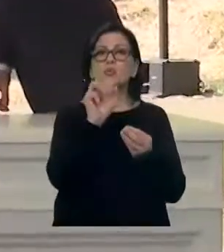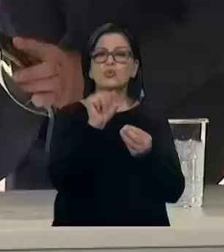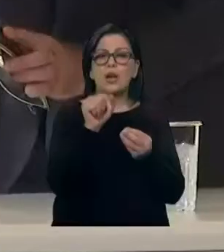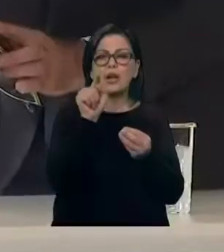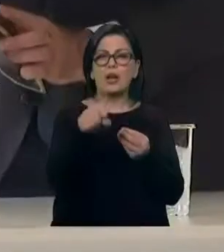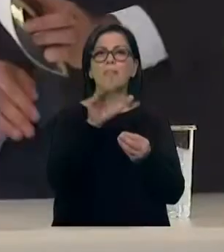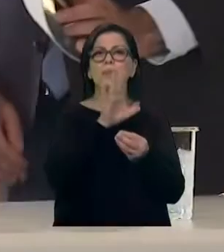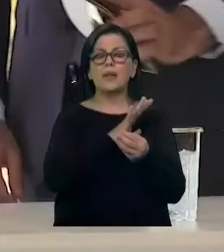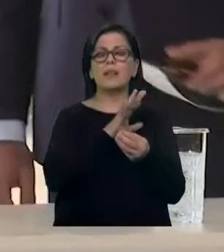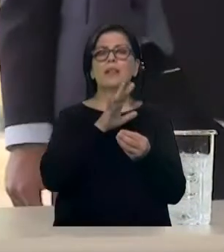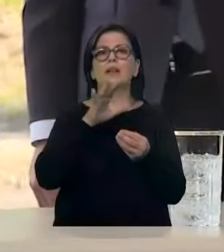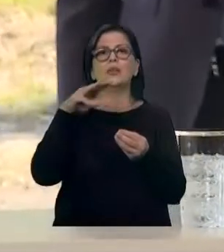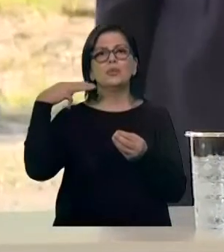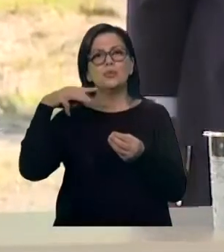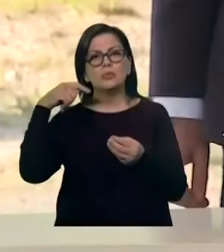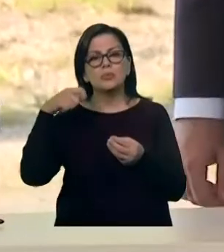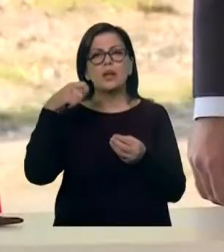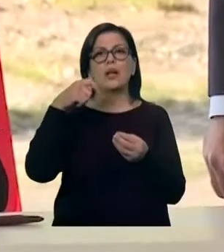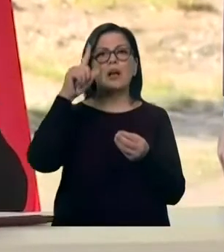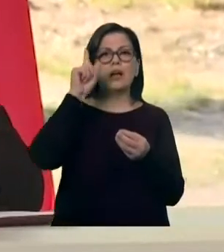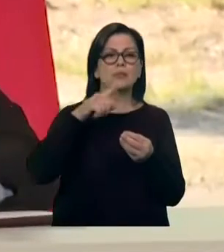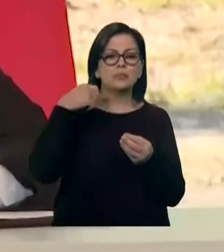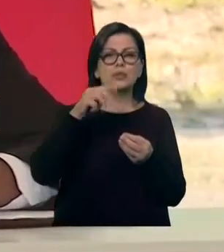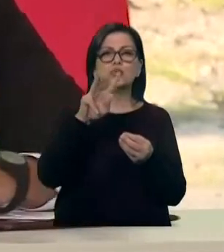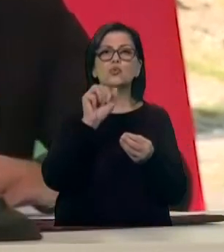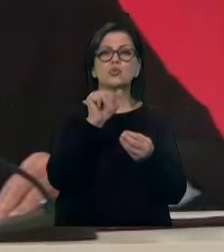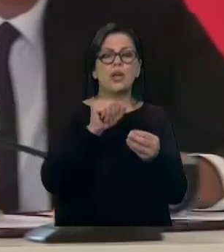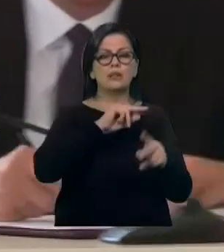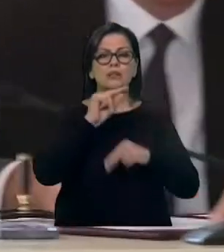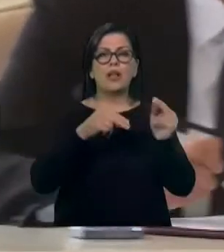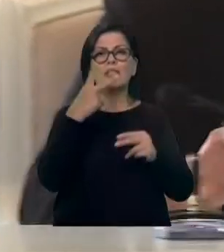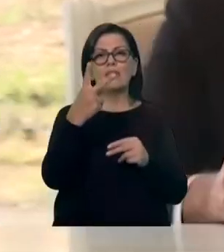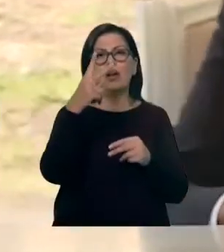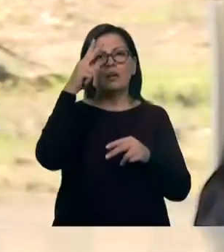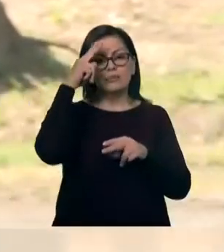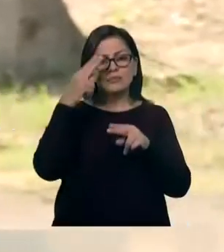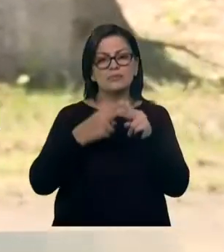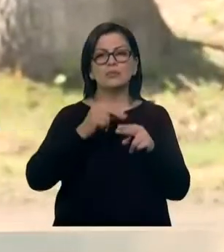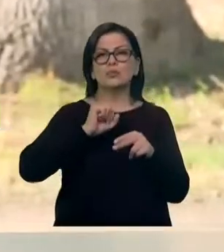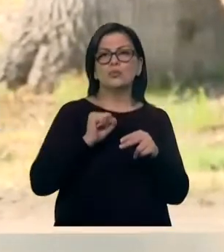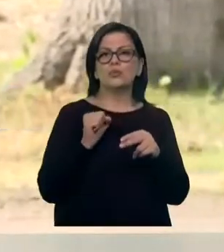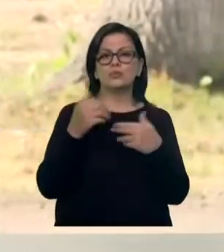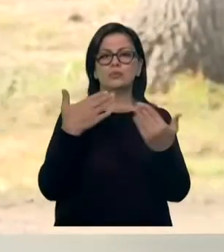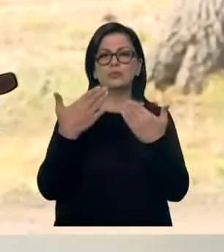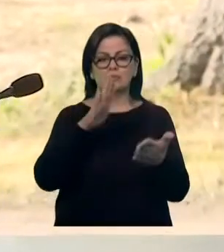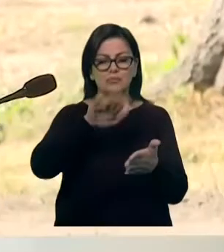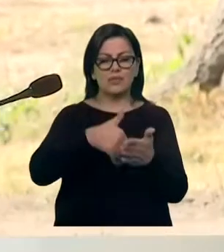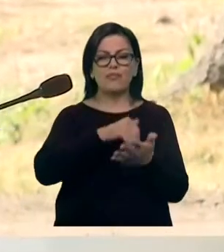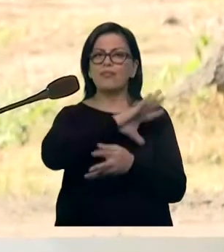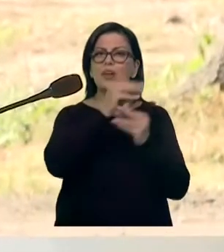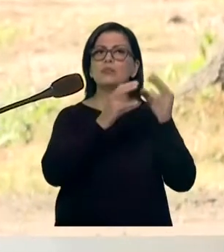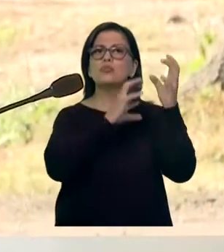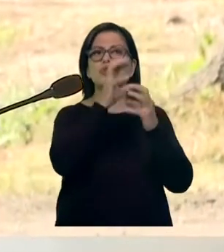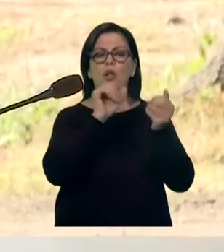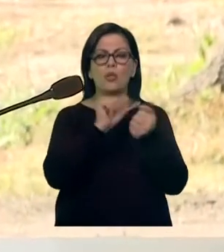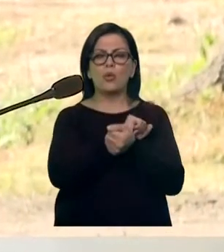İlham Əliyev və Rəcəb Tayyib Ərdoğanın imzaladığı Şuşa bəyannaməsində iki dost və qardaş ölkə arasında indiyədək imzalanmış bütün beynəlxalq